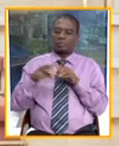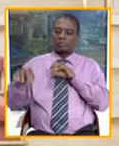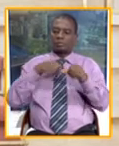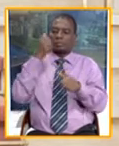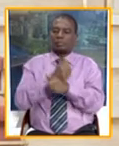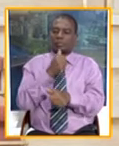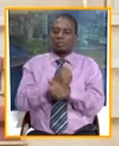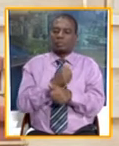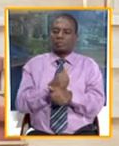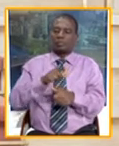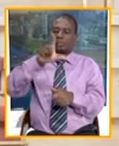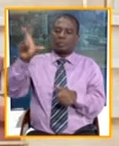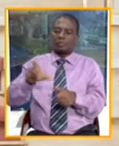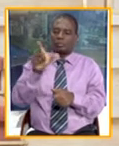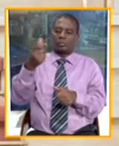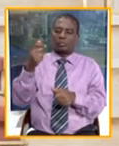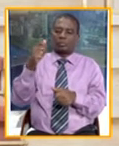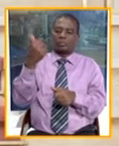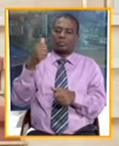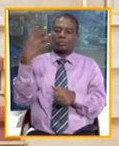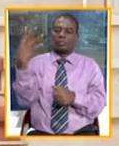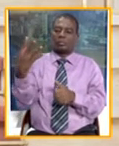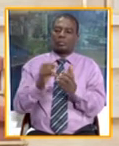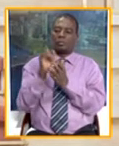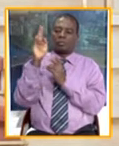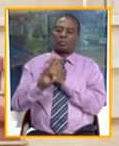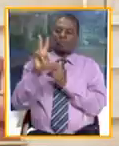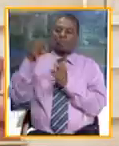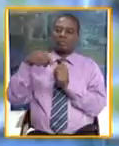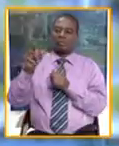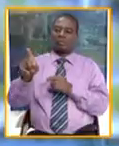2023. Fait à Abidjan le lundi 14 juin 2021.